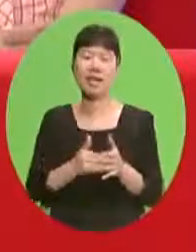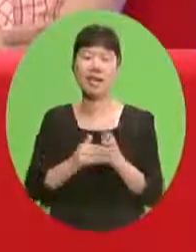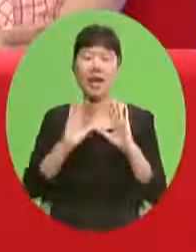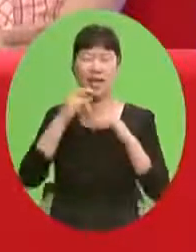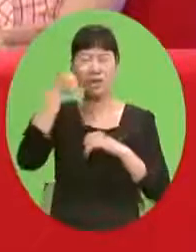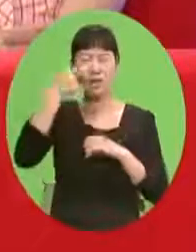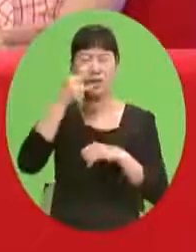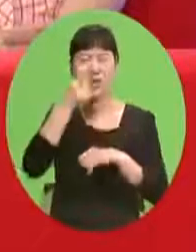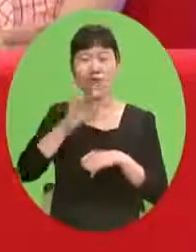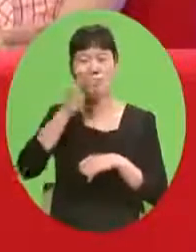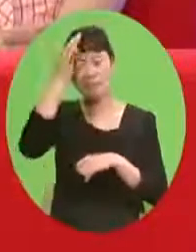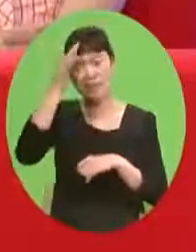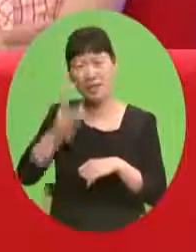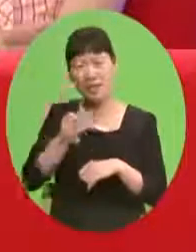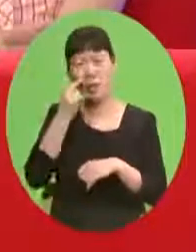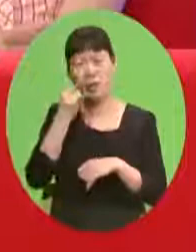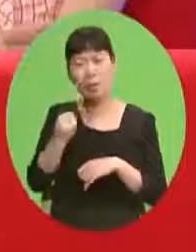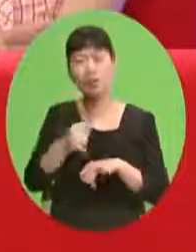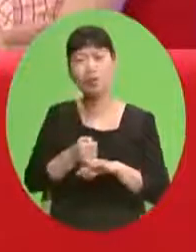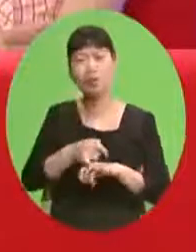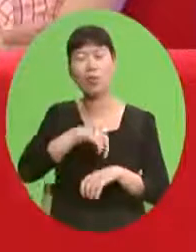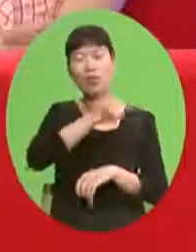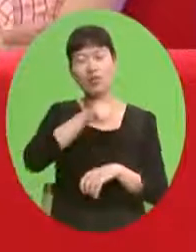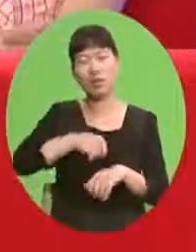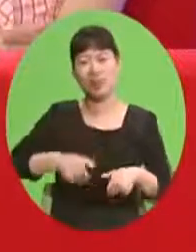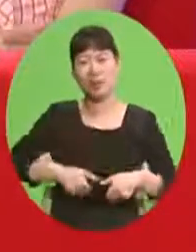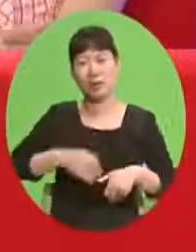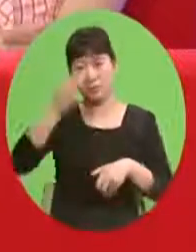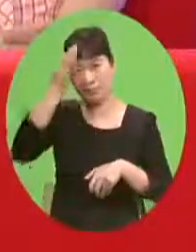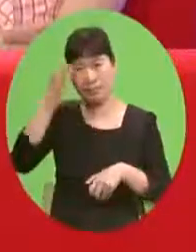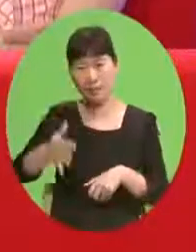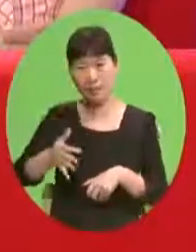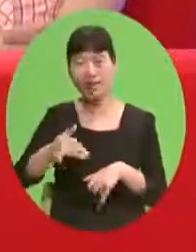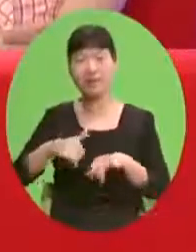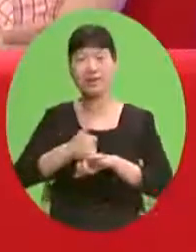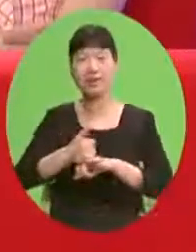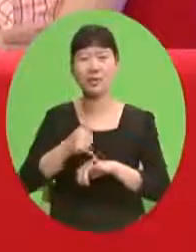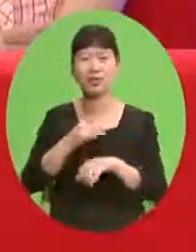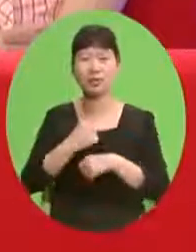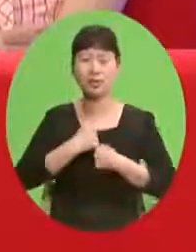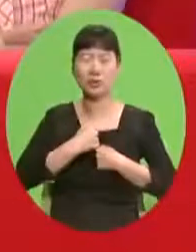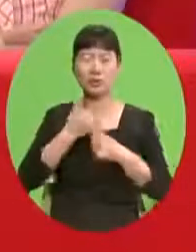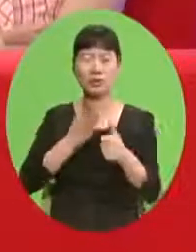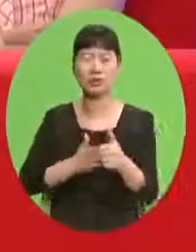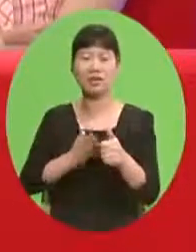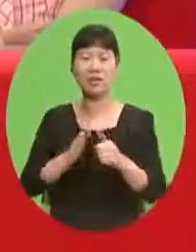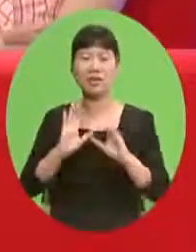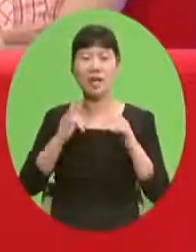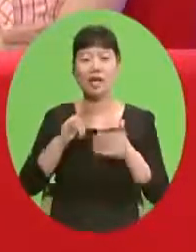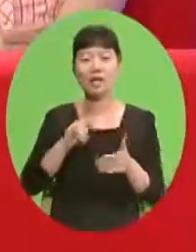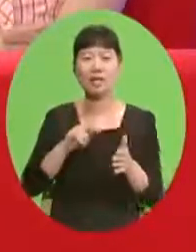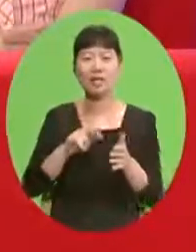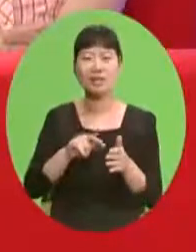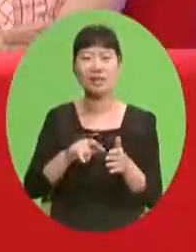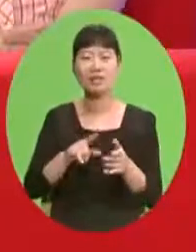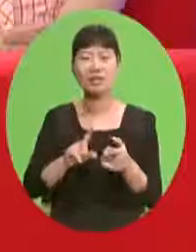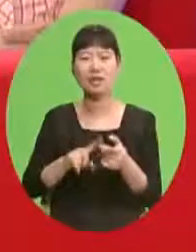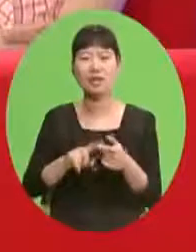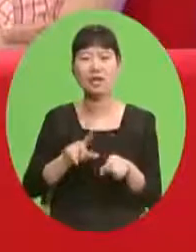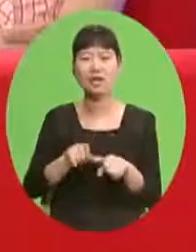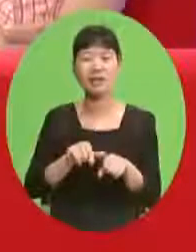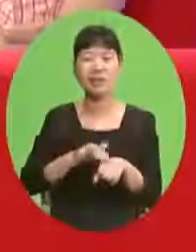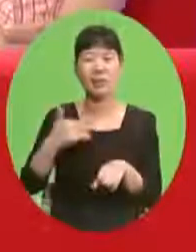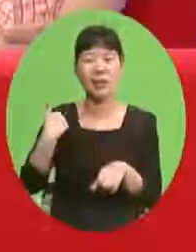울어도 미안하다. 근데 엄마 꼭 나갔다 와야 돼. 미안해 하고 약속을 좀 꼭 지키세요. 예를 들면 아이가 시계를 못 알아볼